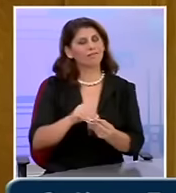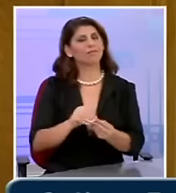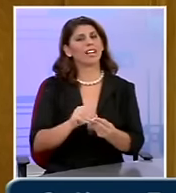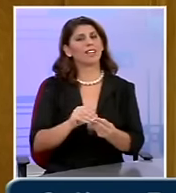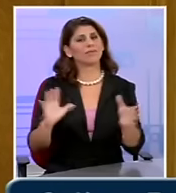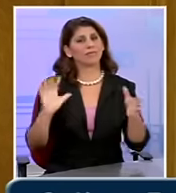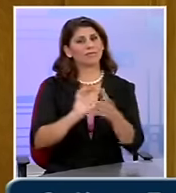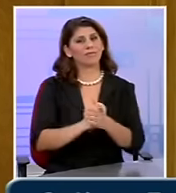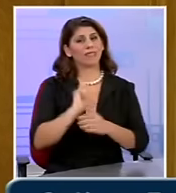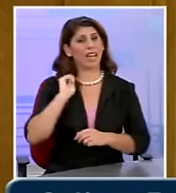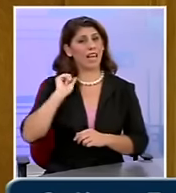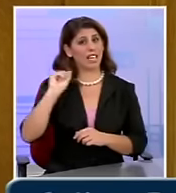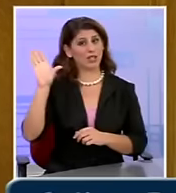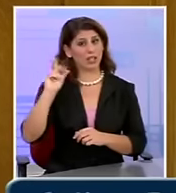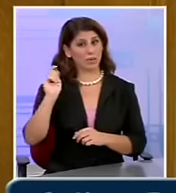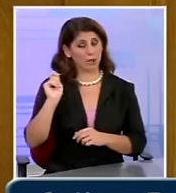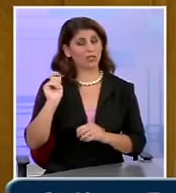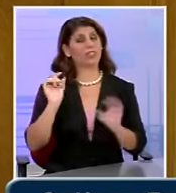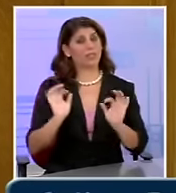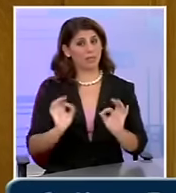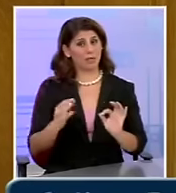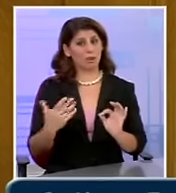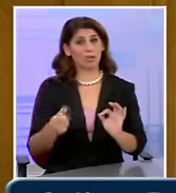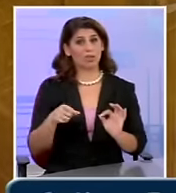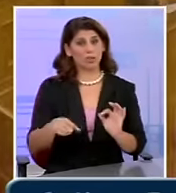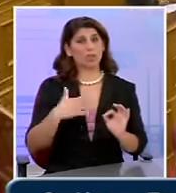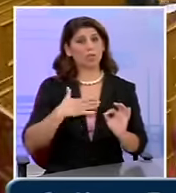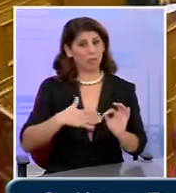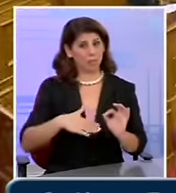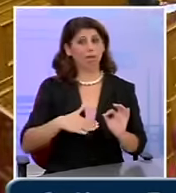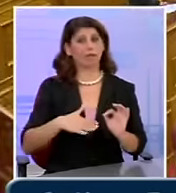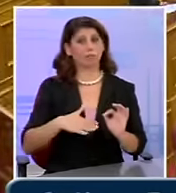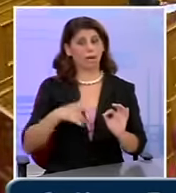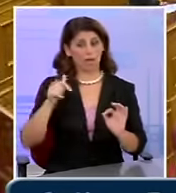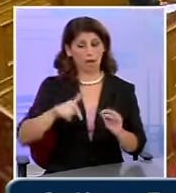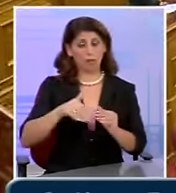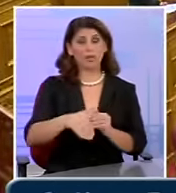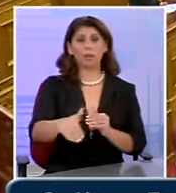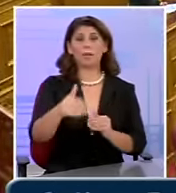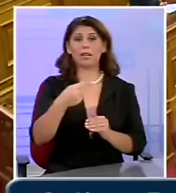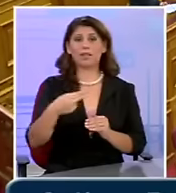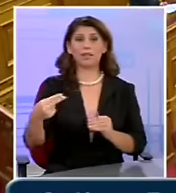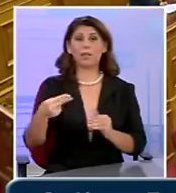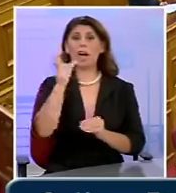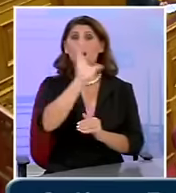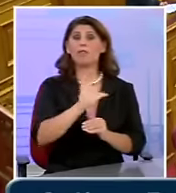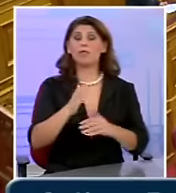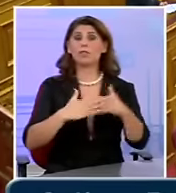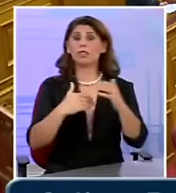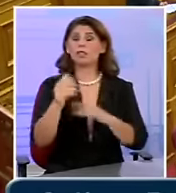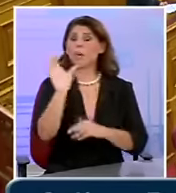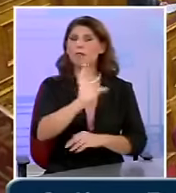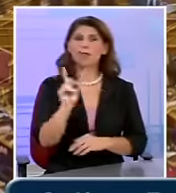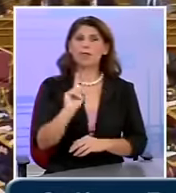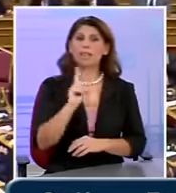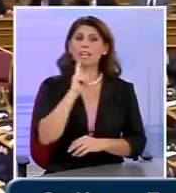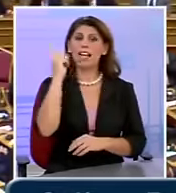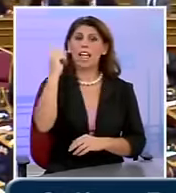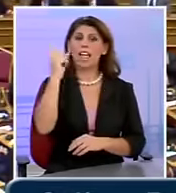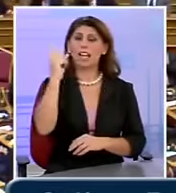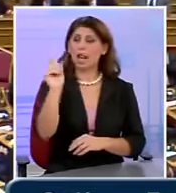εξωτερικής πολιτικής. Και βεβαίως υπάρχουν και αυτά που θέλουμε να κάνουμε από εδώ και πέρα για την Ευρώπη. Η Ευρώπη δεν είναι απλώς ένα